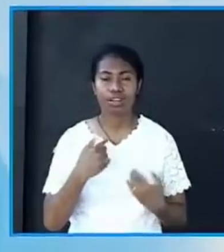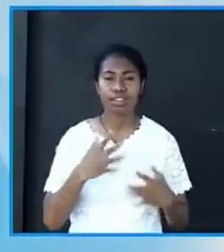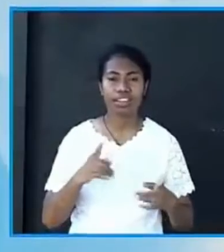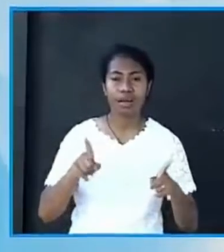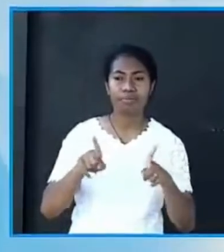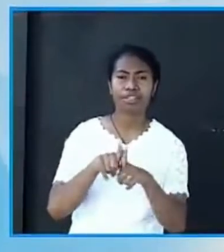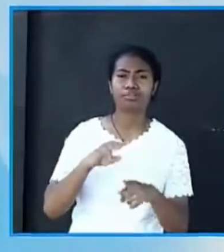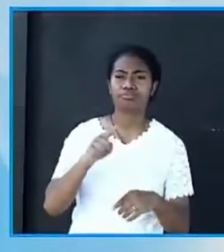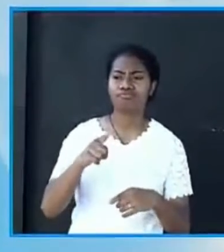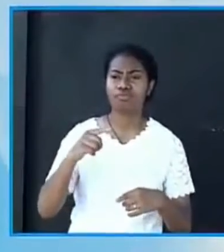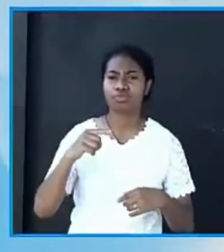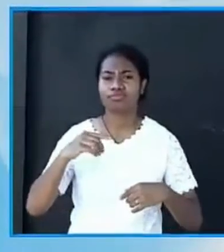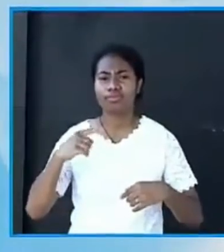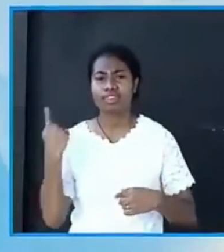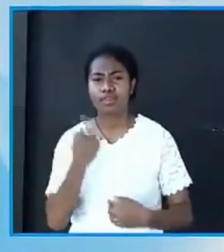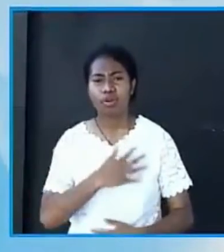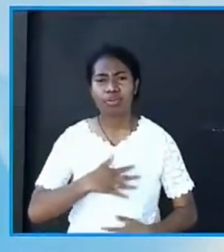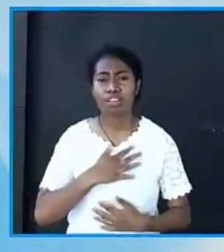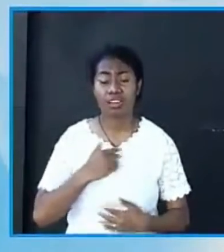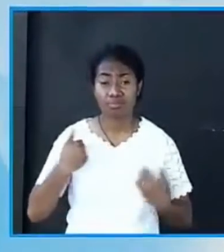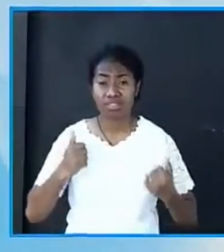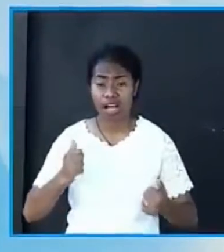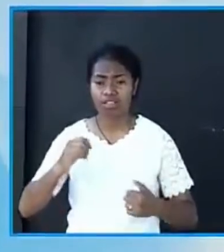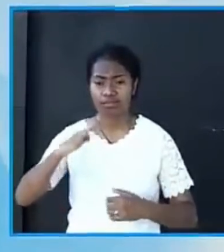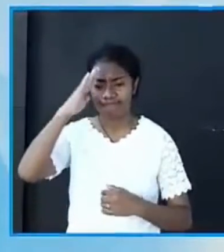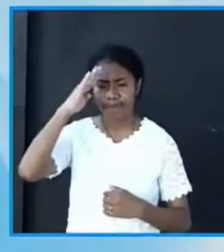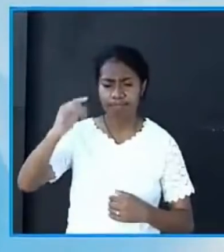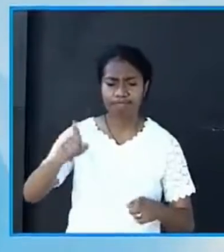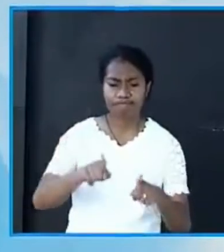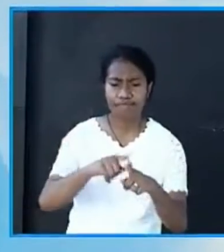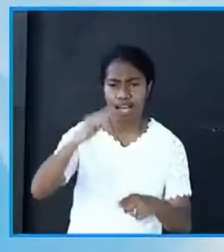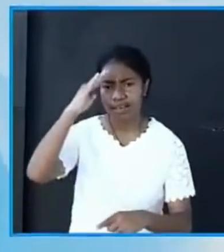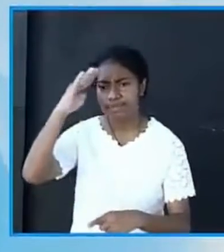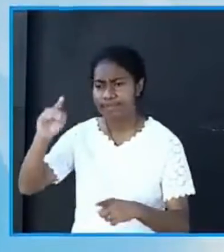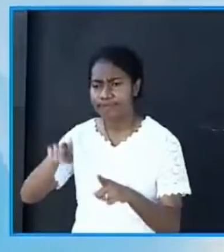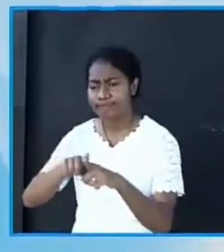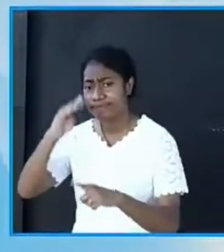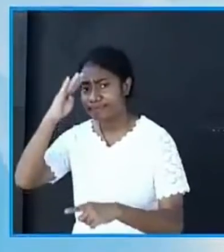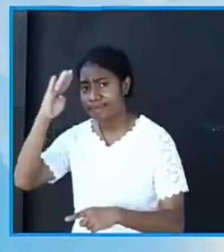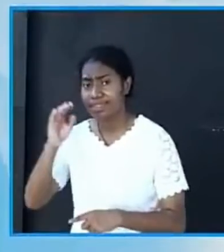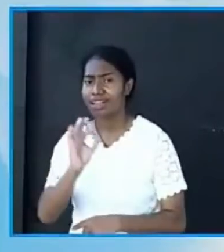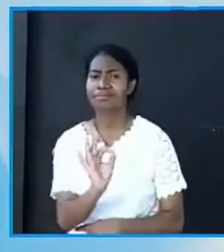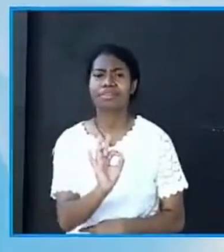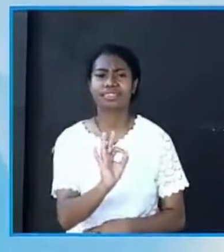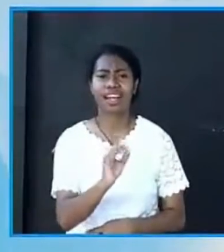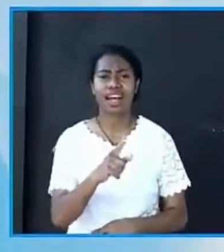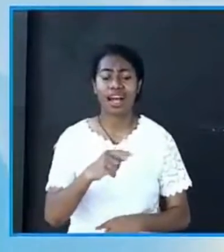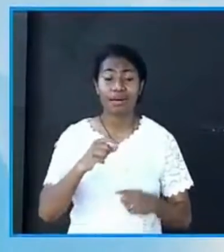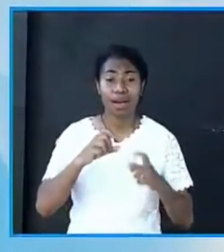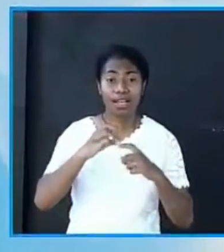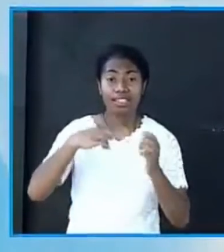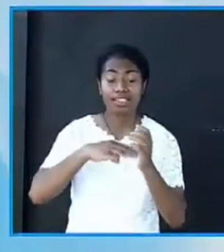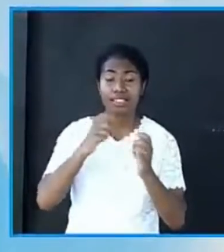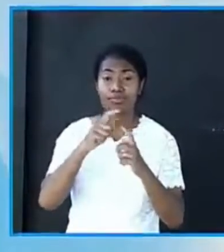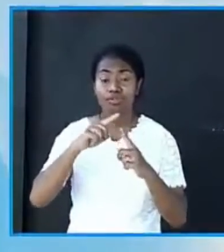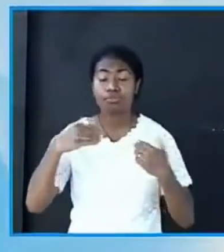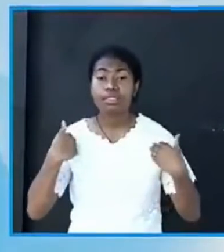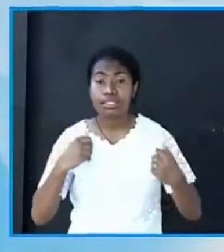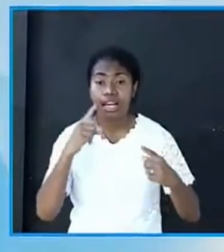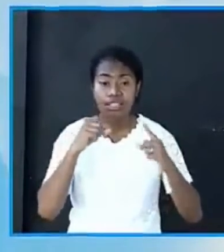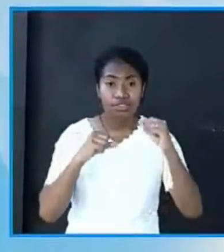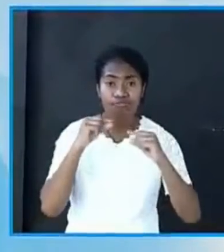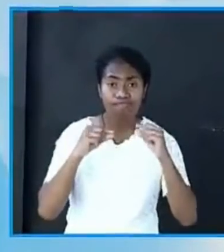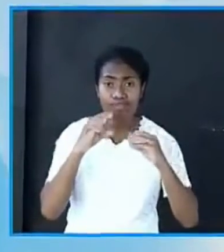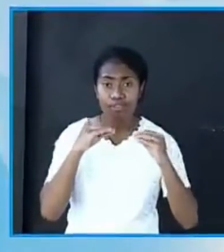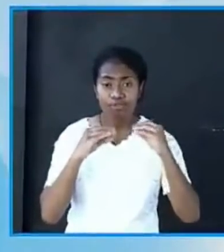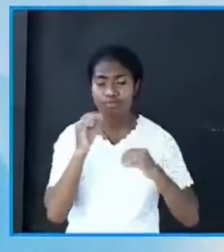bertemu tidak pernah mereka tidak saling menyapa dengan semutnya Tetapi apakah semut bisa berdiskusi mengenai tujuan hidup mereka sebagai semut